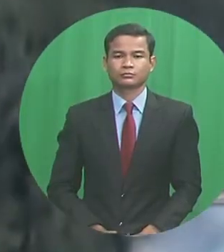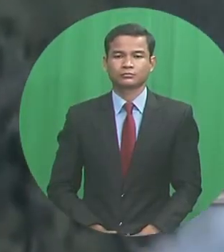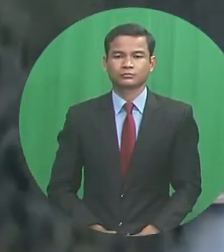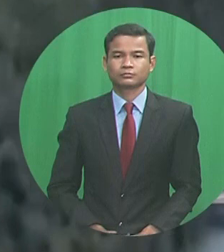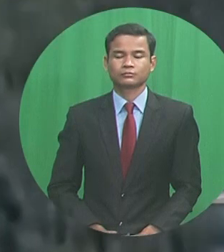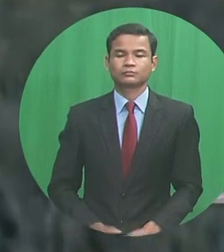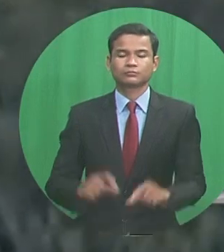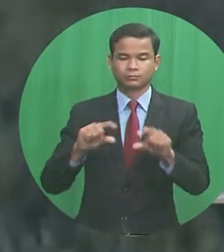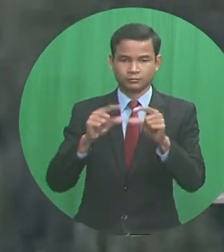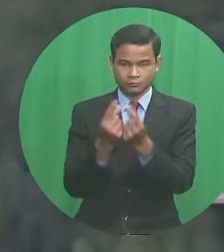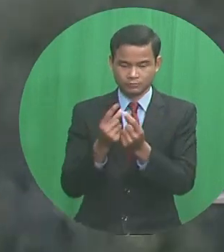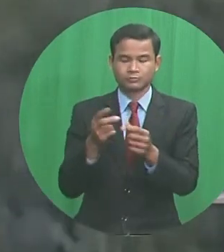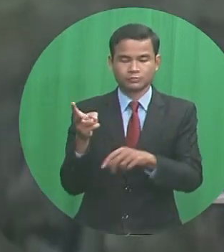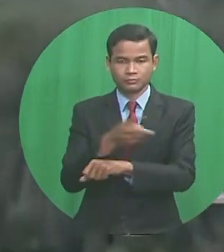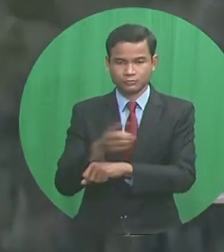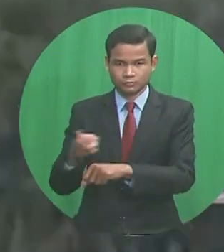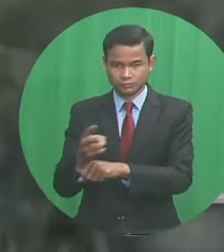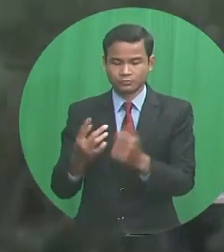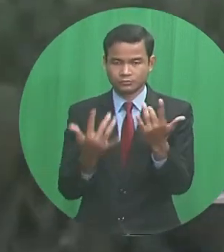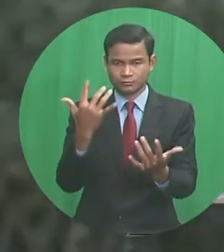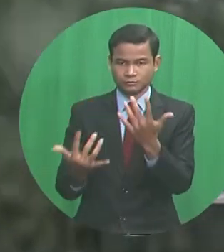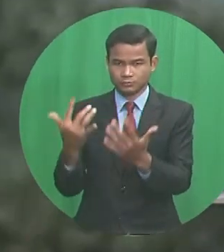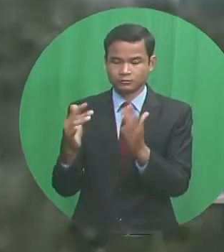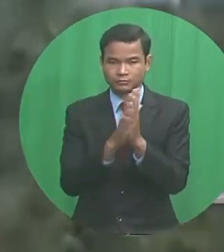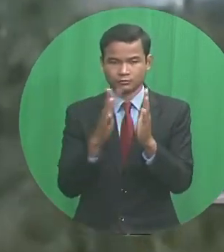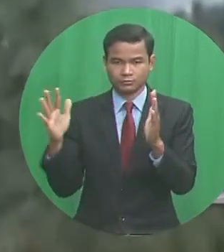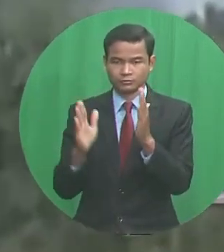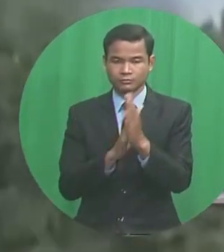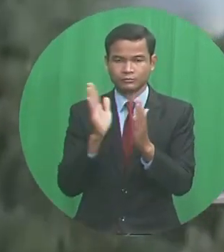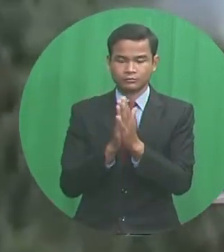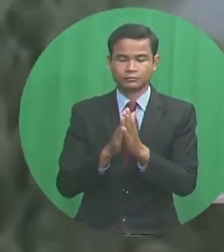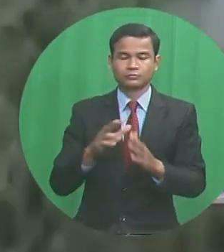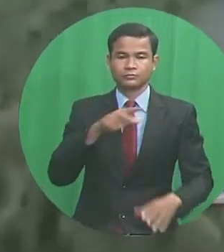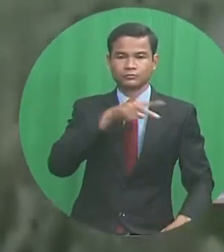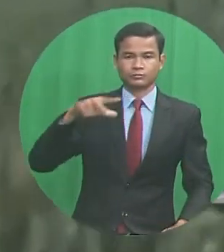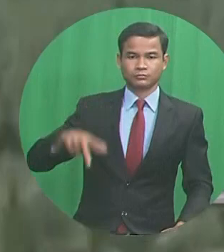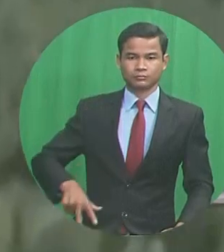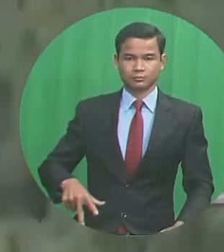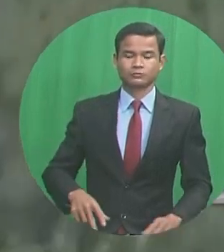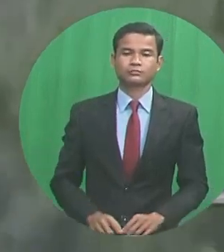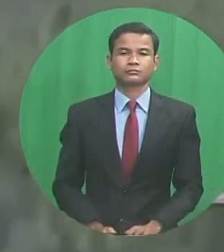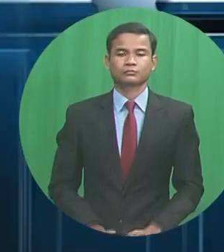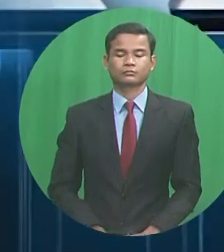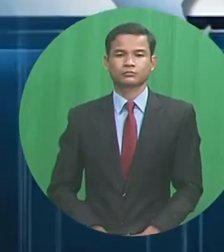និងក្រុមអ្នកពលរដ្ឋអគីភ័យព្យាយាមជួយពន្លត់ភ្លើងឆេះព្រៃនៅប្រទេសព័រទុយហ្គាល់ក្បែរព្រំដែនអេស្ប៉ាញ